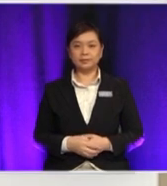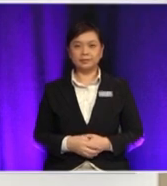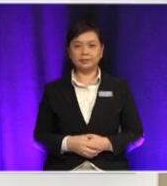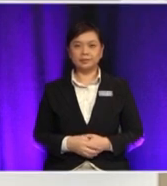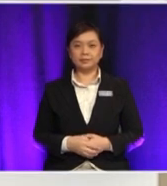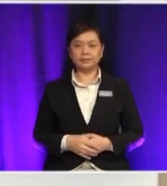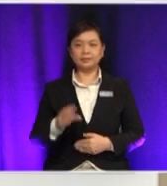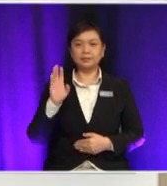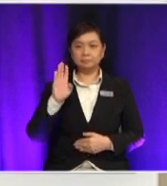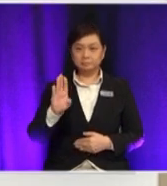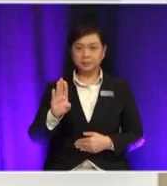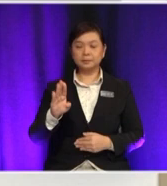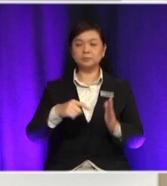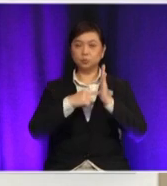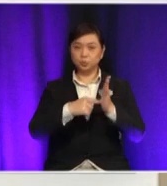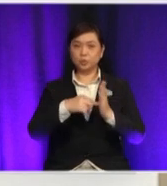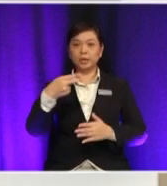Itulah sebabnya